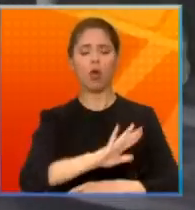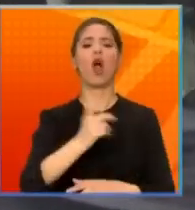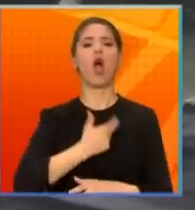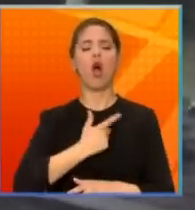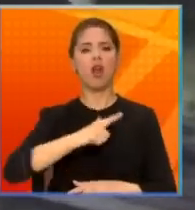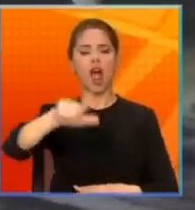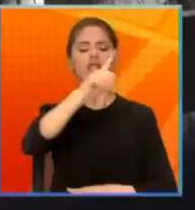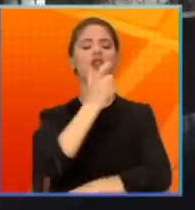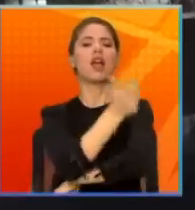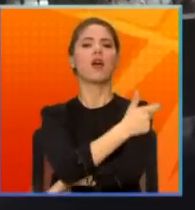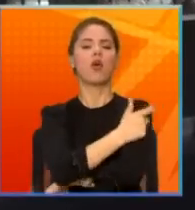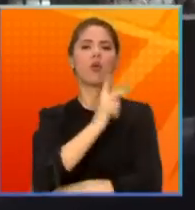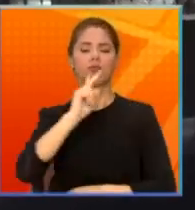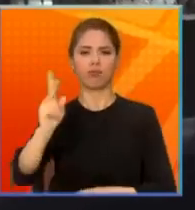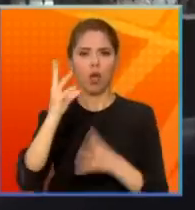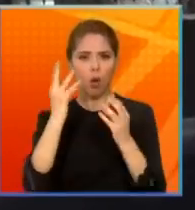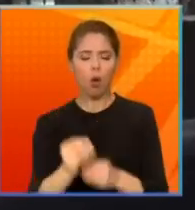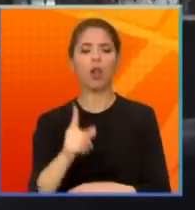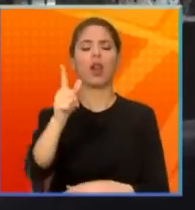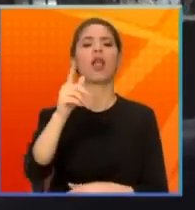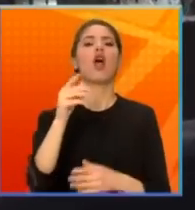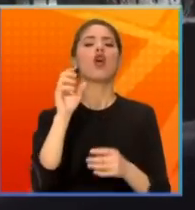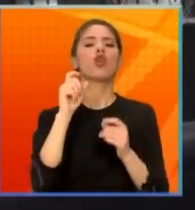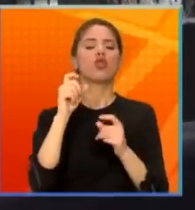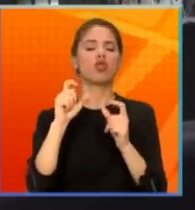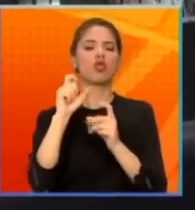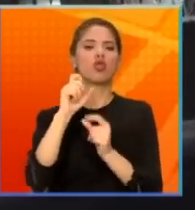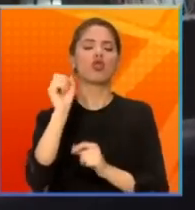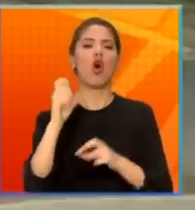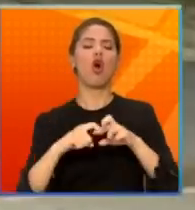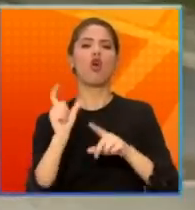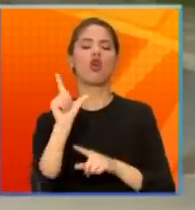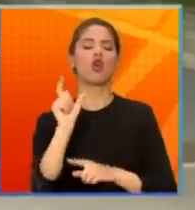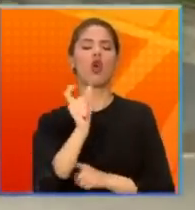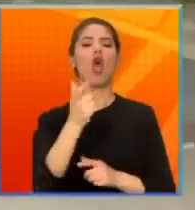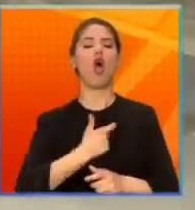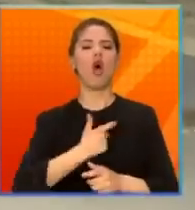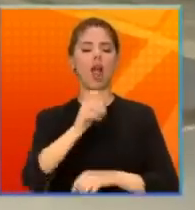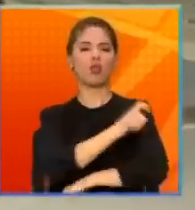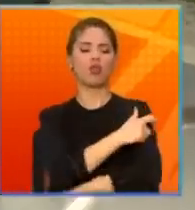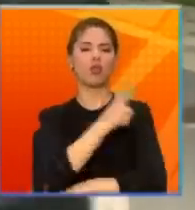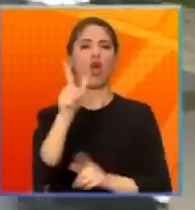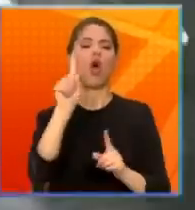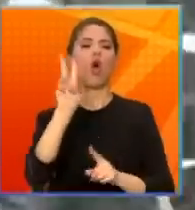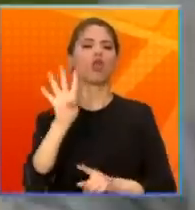öğrenciler, Kredi Yurtlar Kurumu'na ait Çorlu Erkek Öğrenci Yurdu'nda 14 günlük karantinaya alındı.